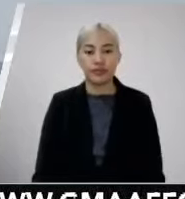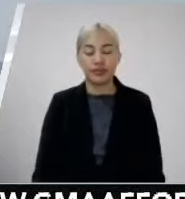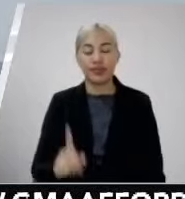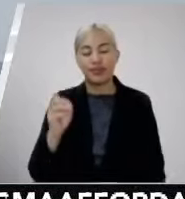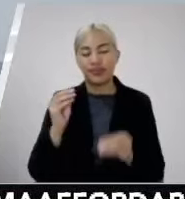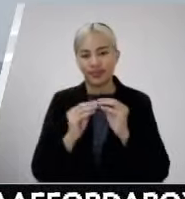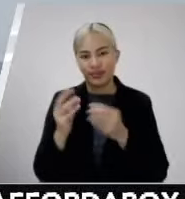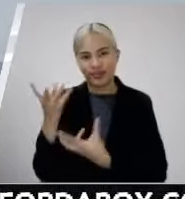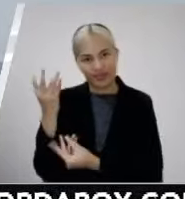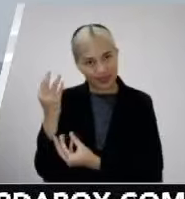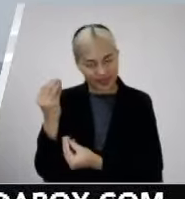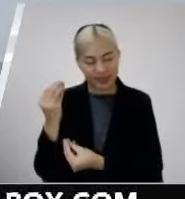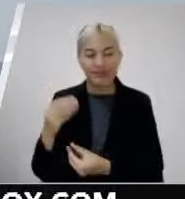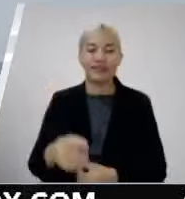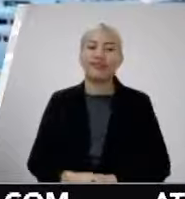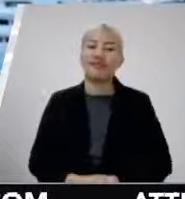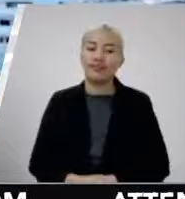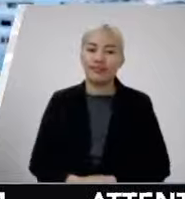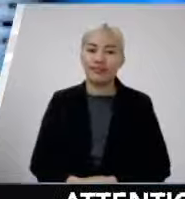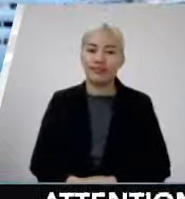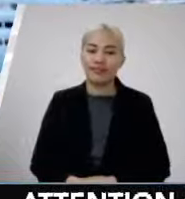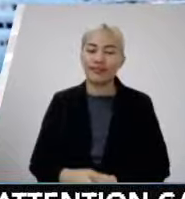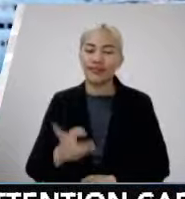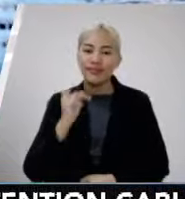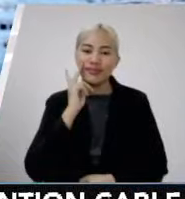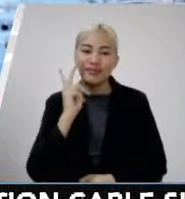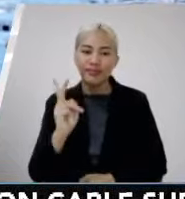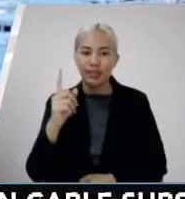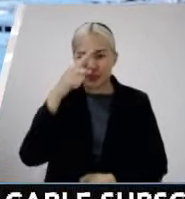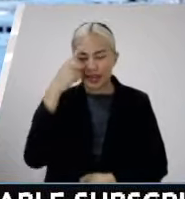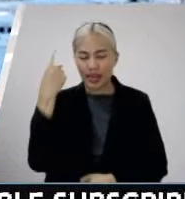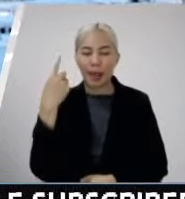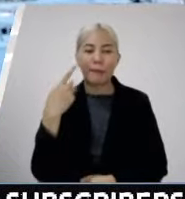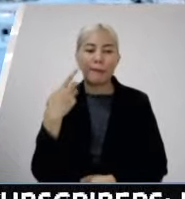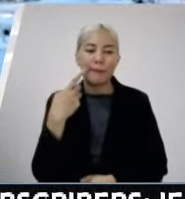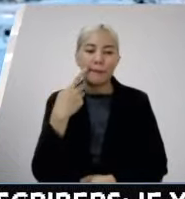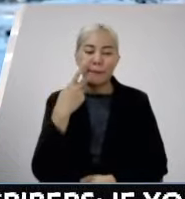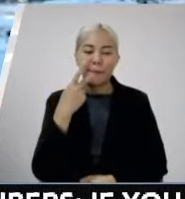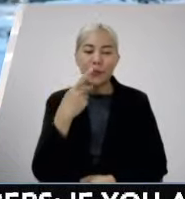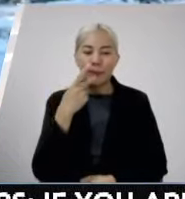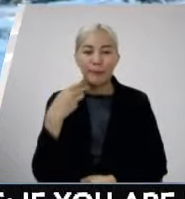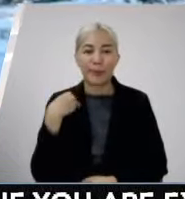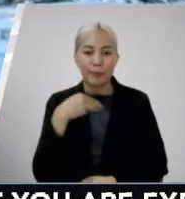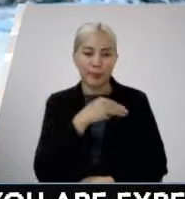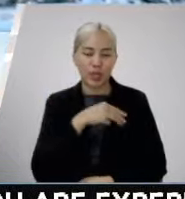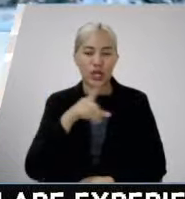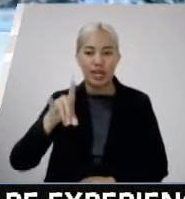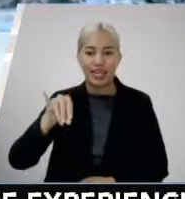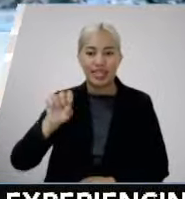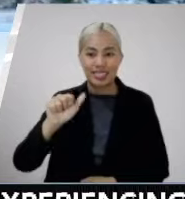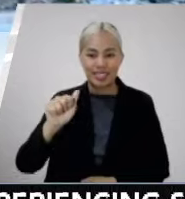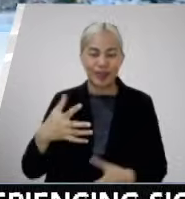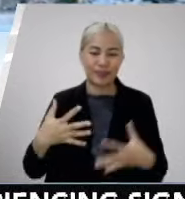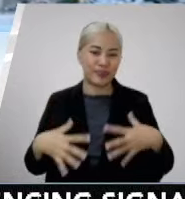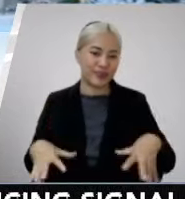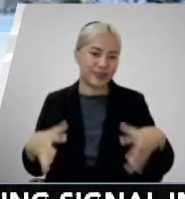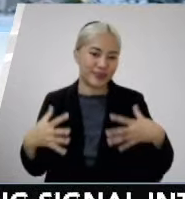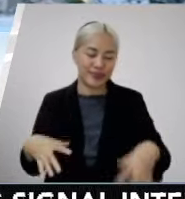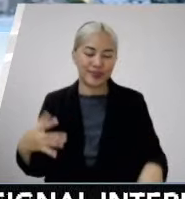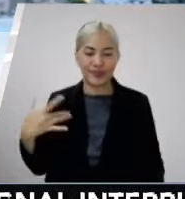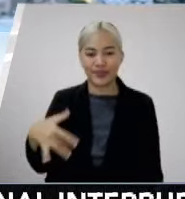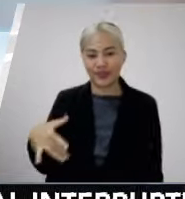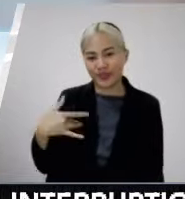pare. Spotted si Blackpink member Lisa looking chic and stylish. Suot ang isang custom-made gold-colored party